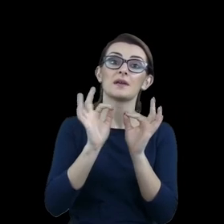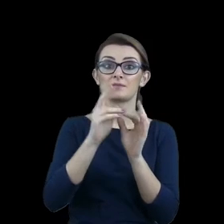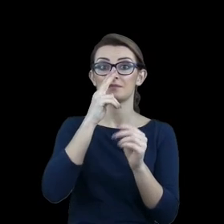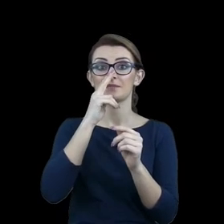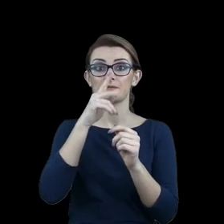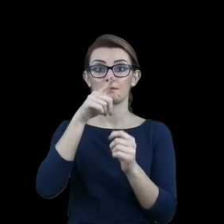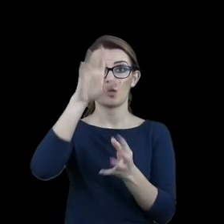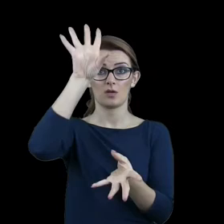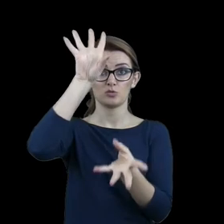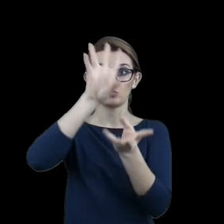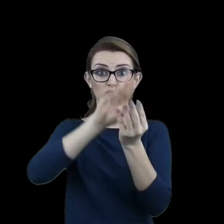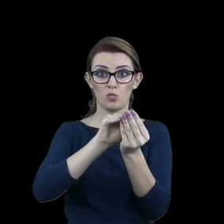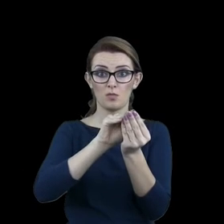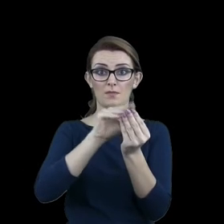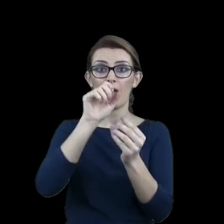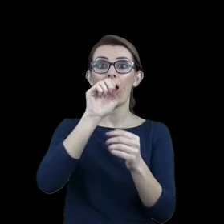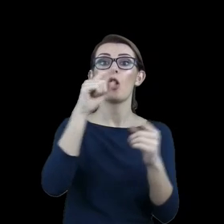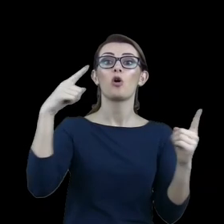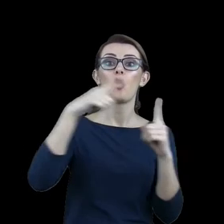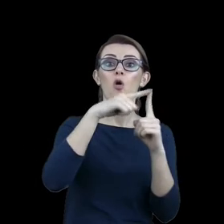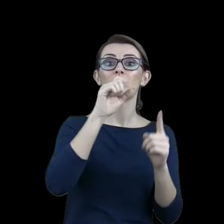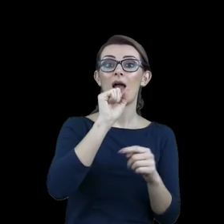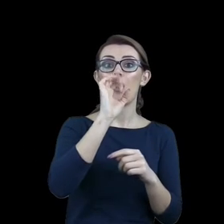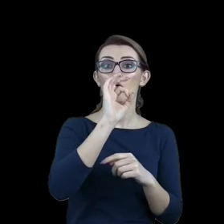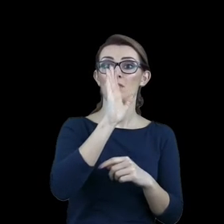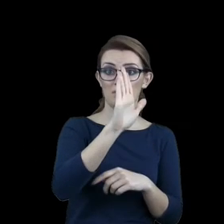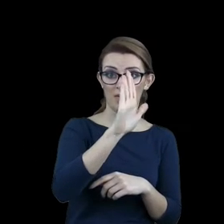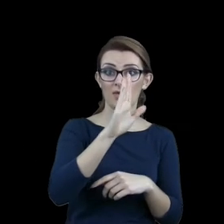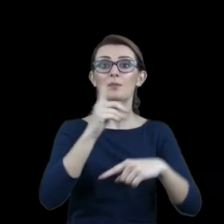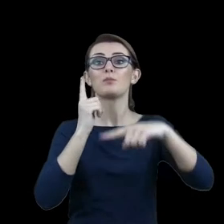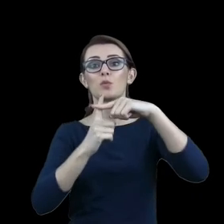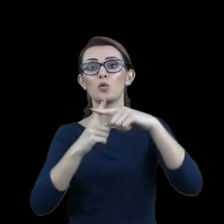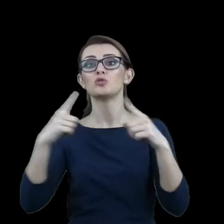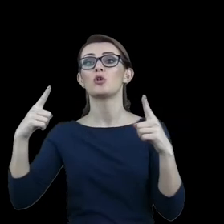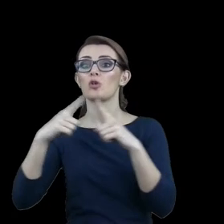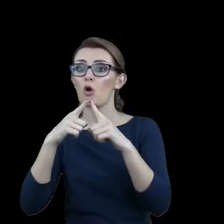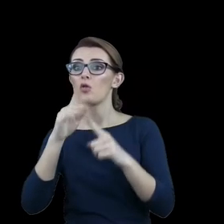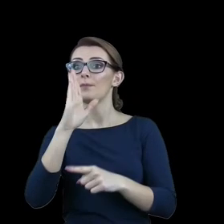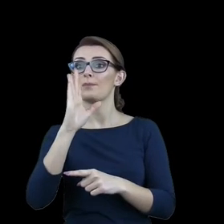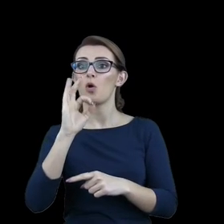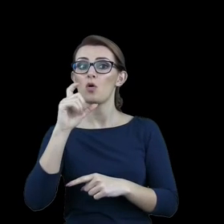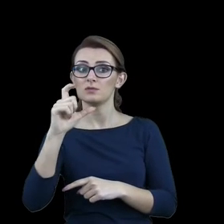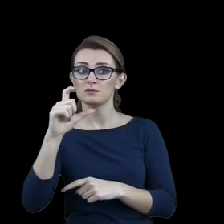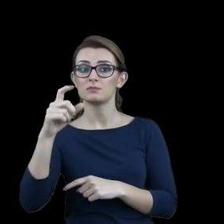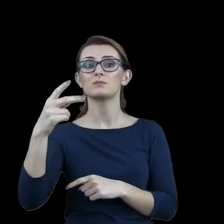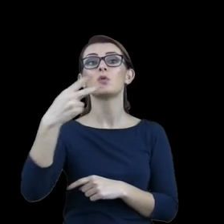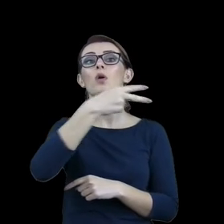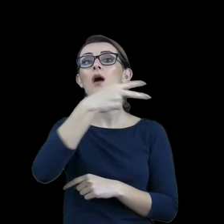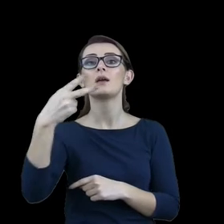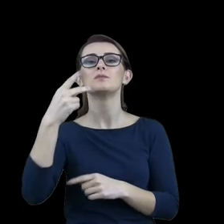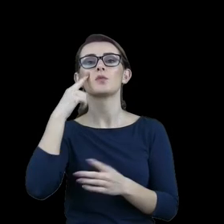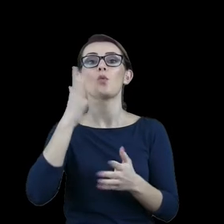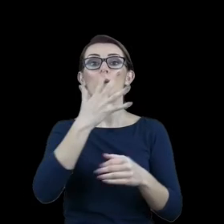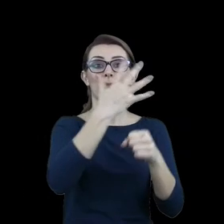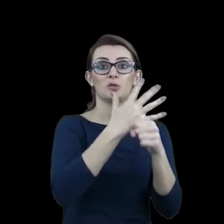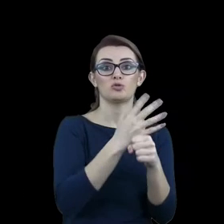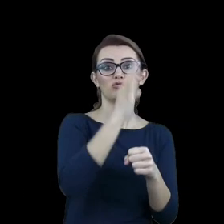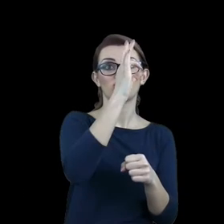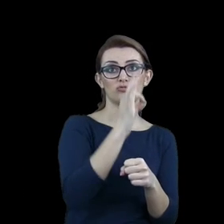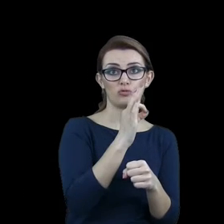to obliczmy, jaka jest suma miar tych kątów. A o B, dodać miara kąta B, C.